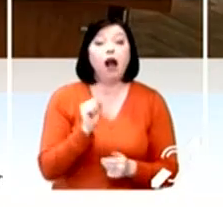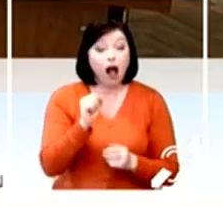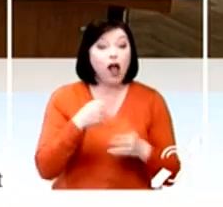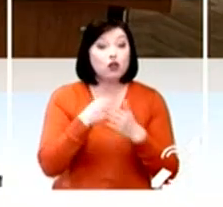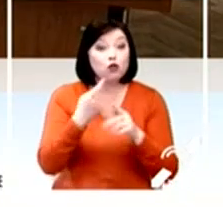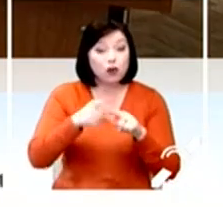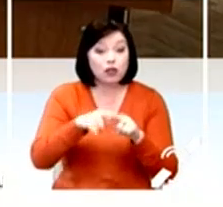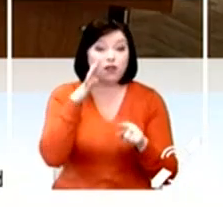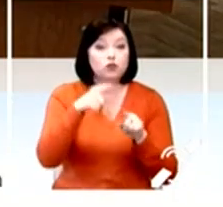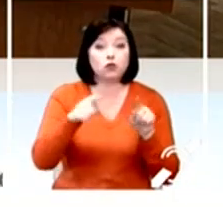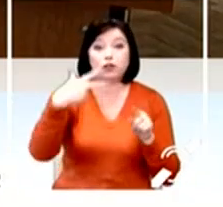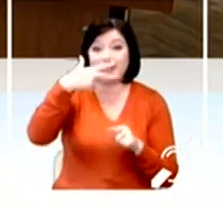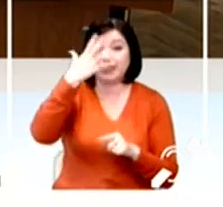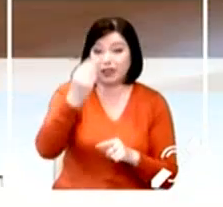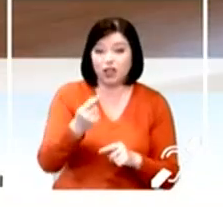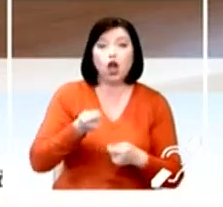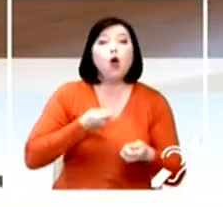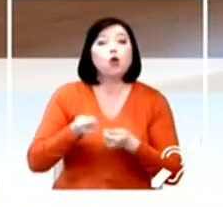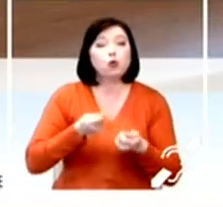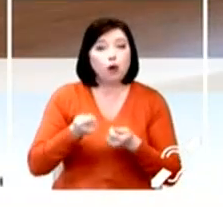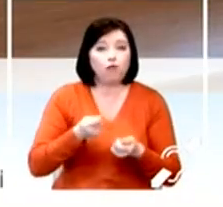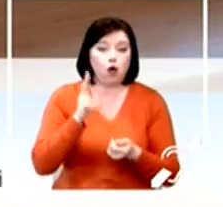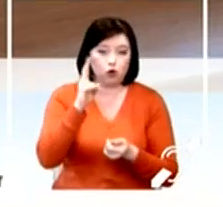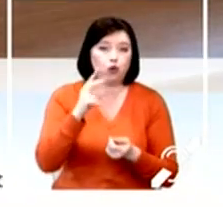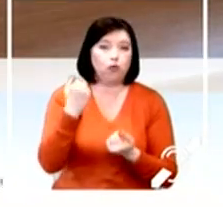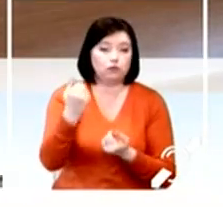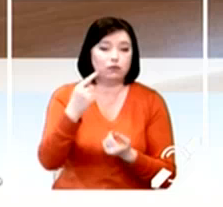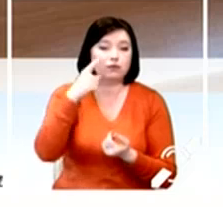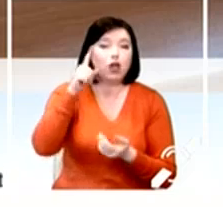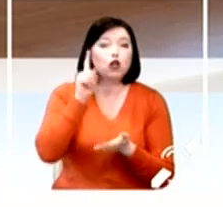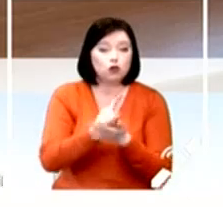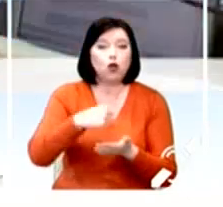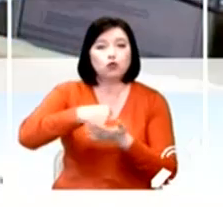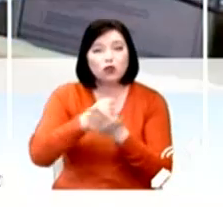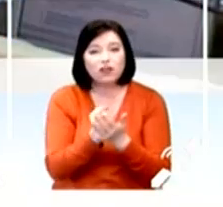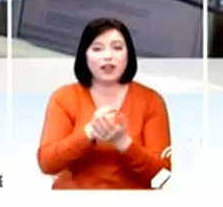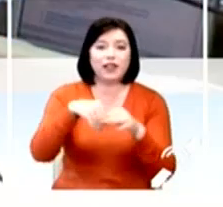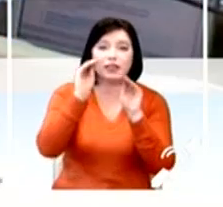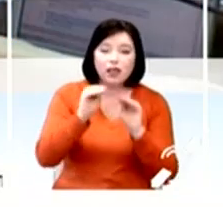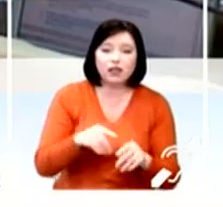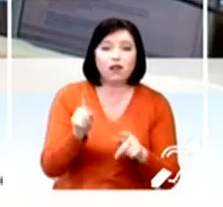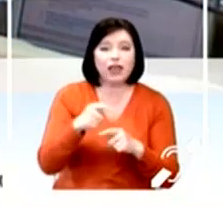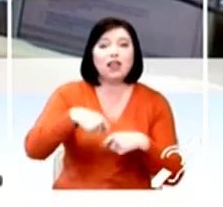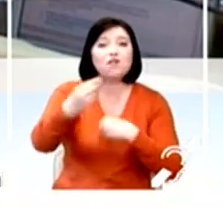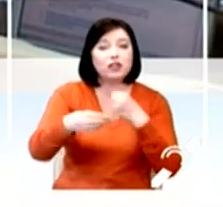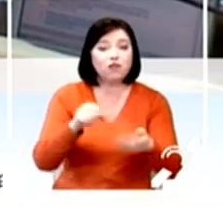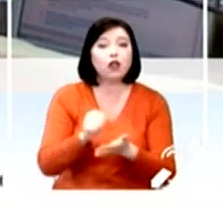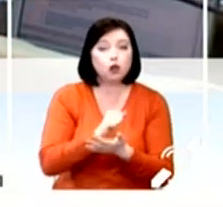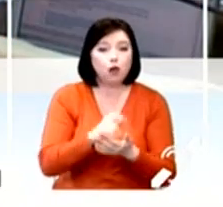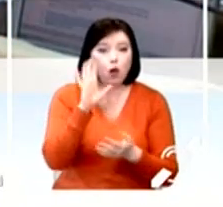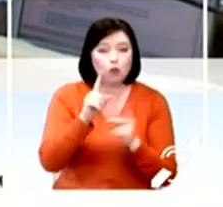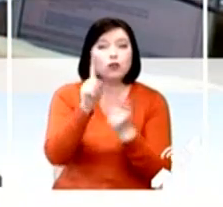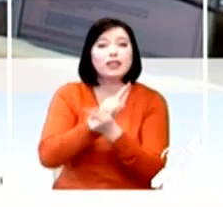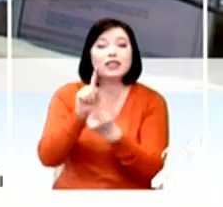în termen de 30 de zile, autoritățile cu competențe de adoptare, aprobare sau emitere a actelor vor